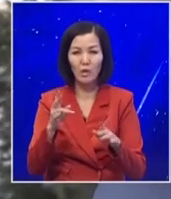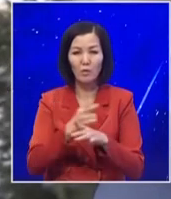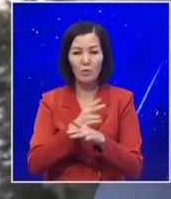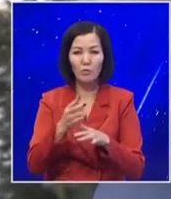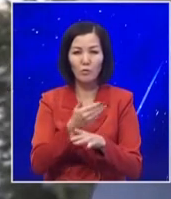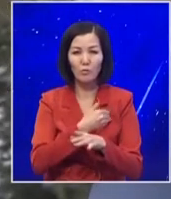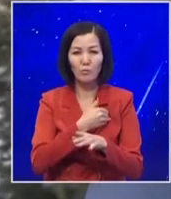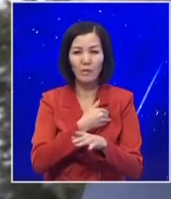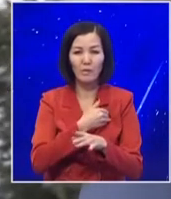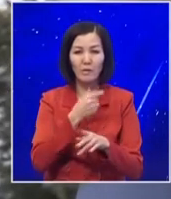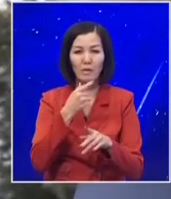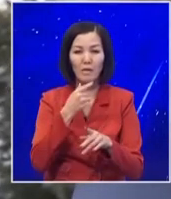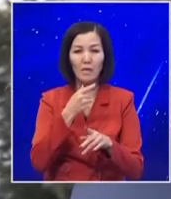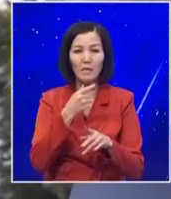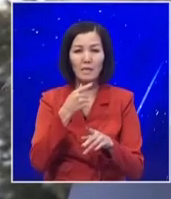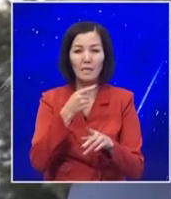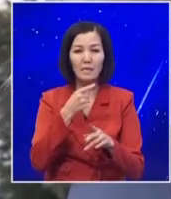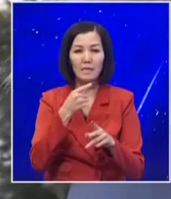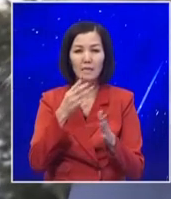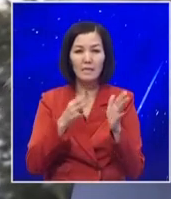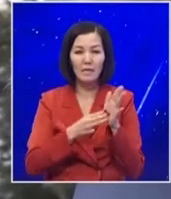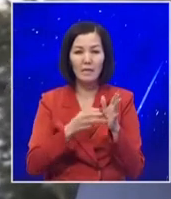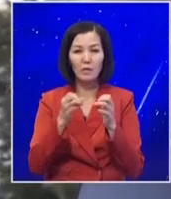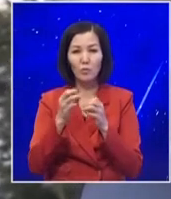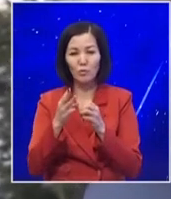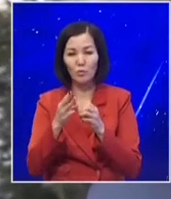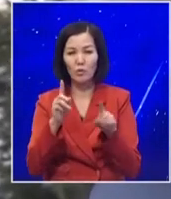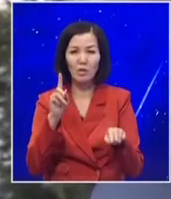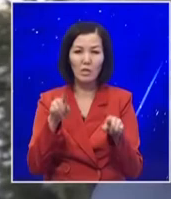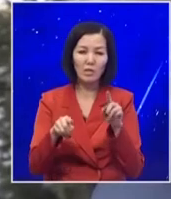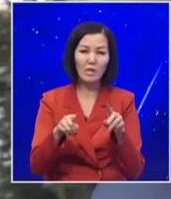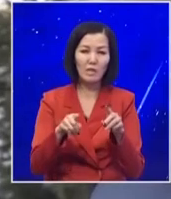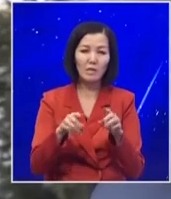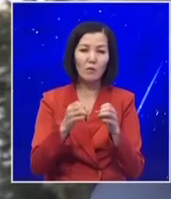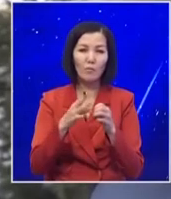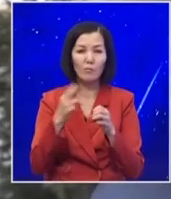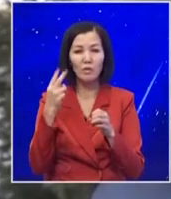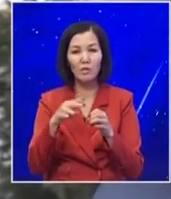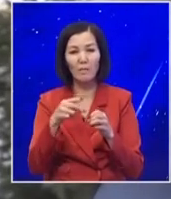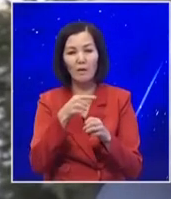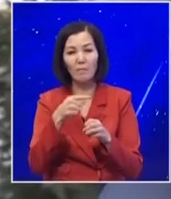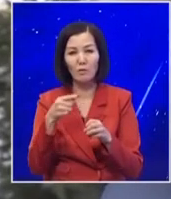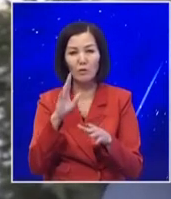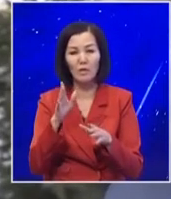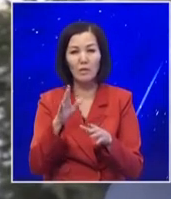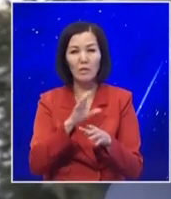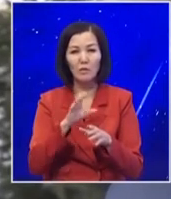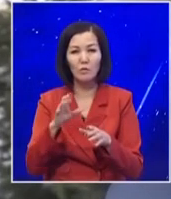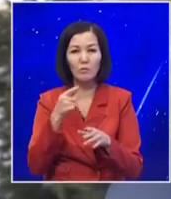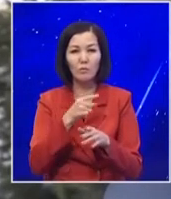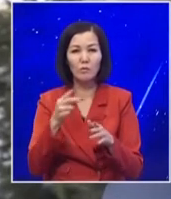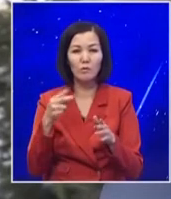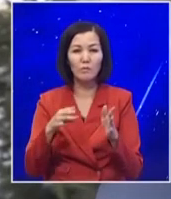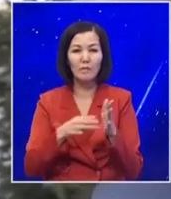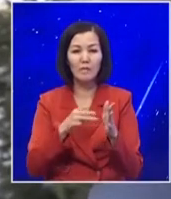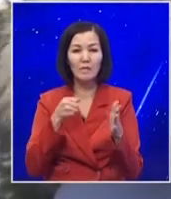температура 8-13, кей жерлерде 15-20 градус аяз болса, облысының солтүстігінде -28